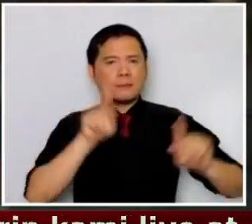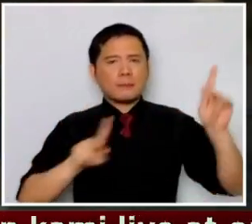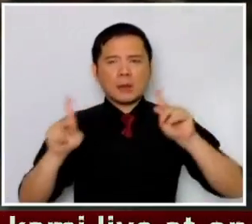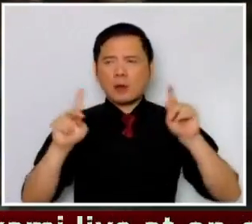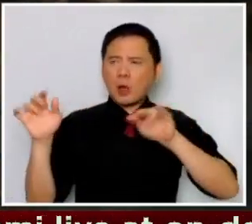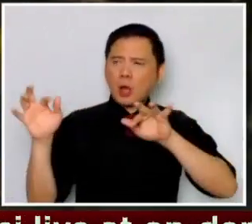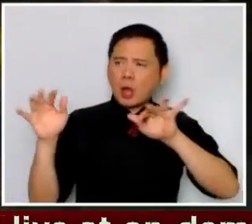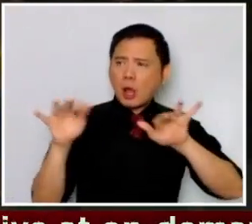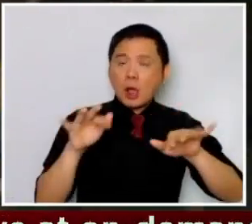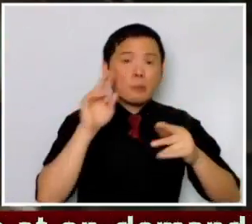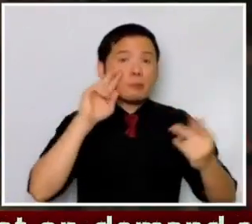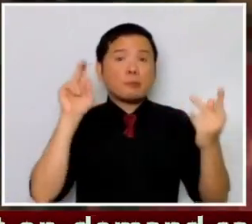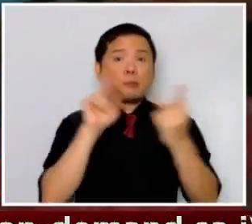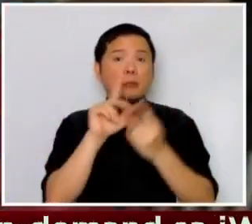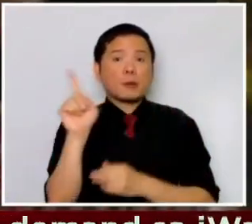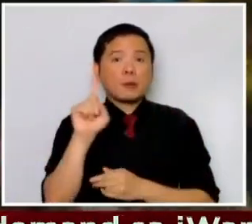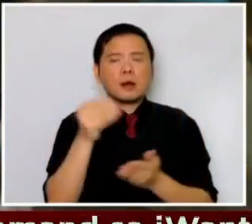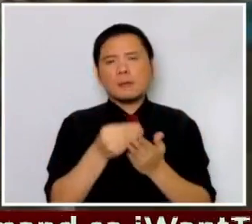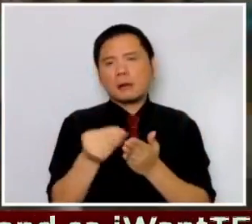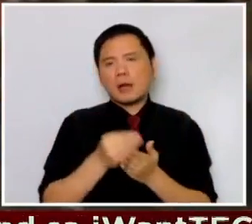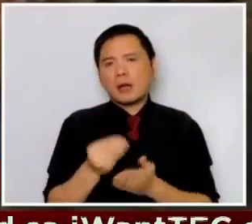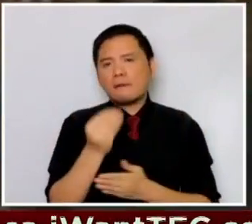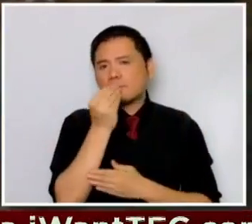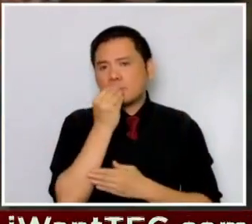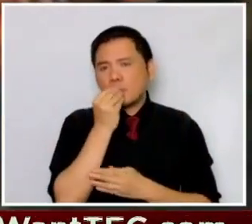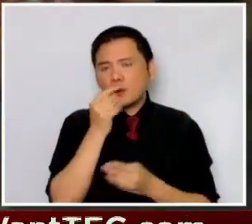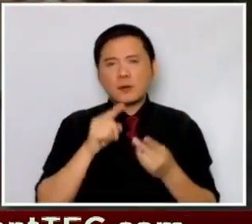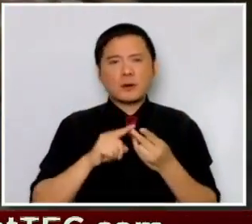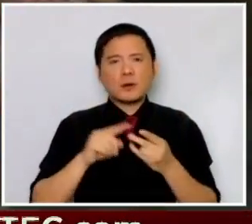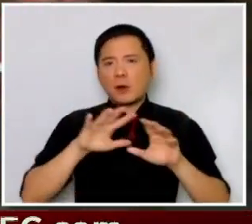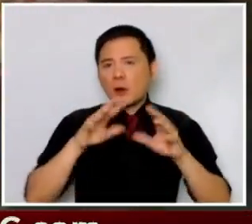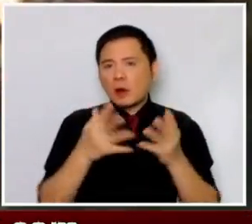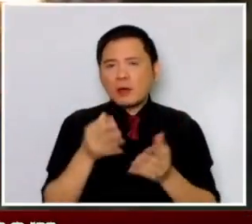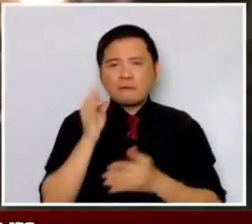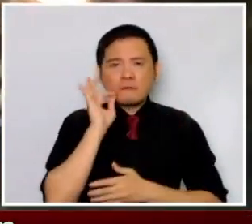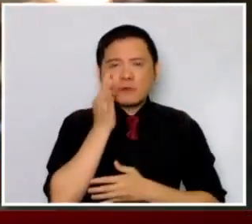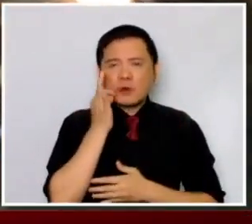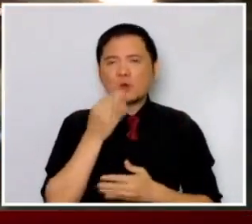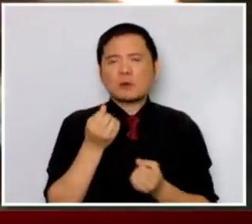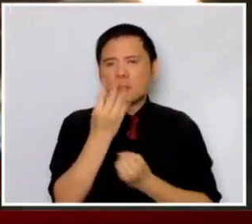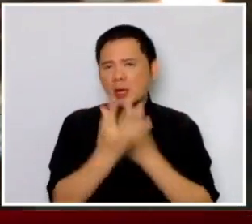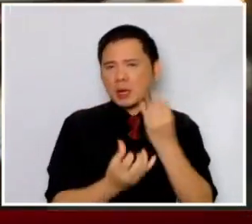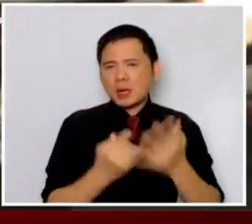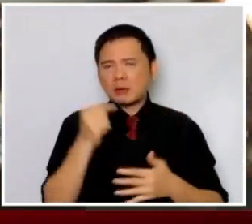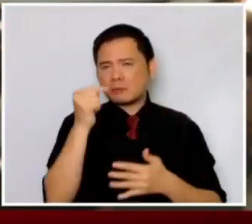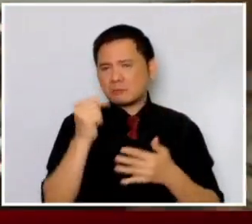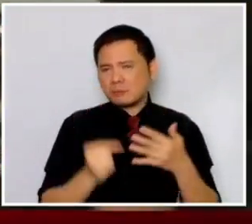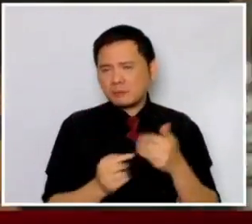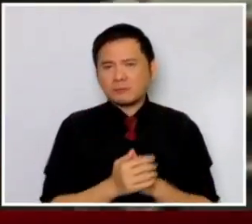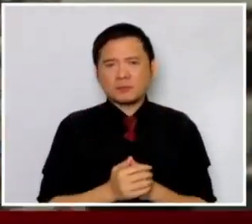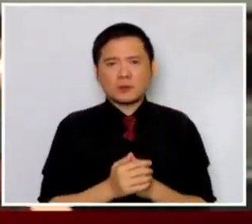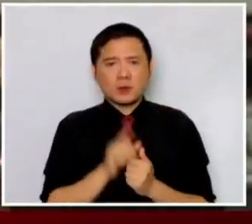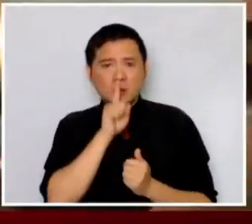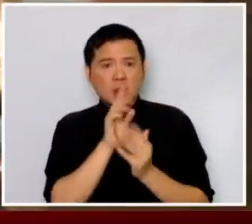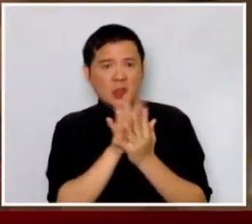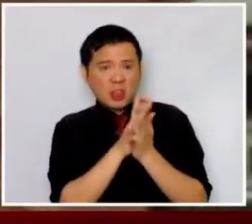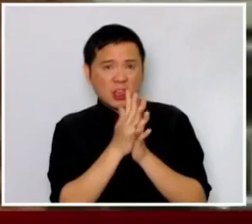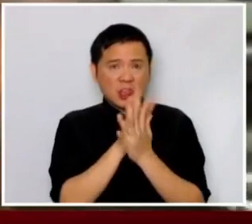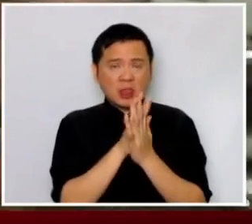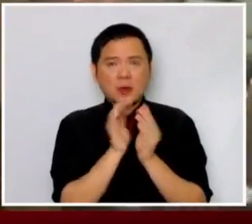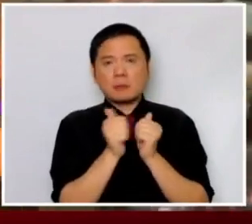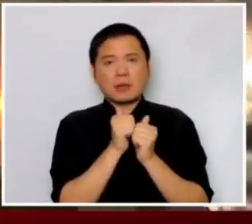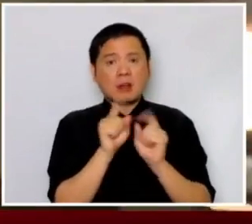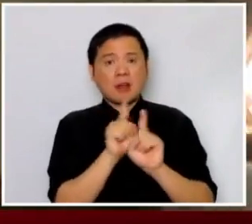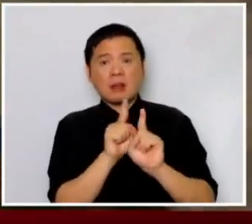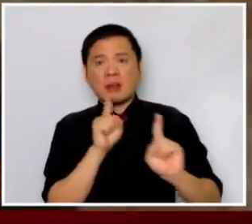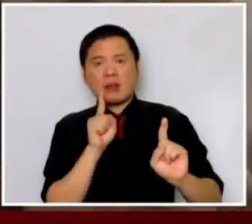ng pang-medianoche at ang mga bilog na prutas. Sa sobrang siksikan ay pahirapan na ang pagsunod sa physical distancing